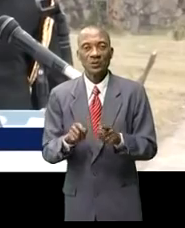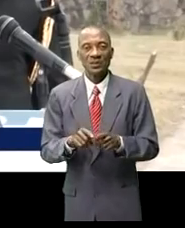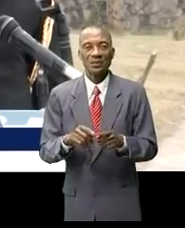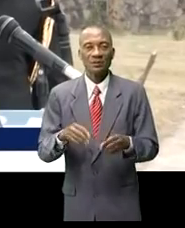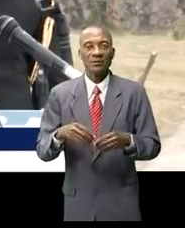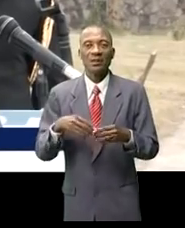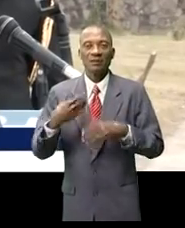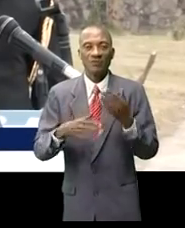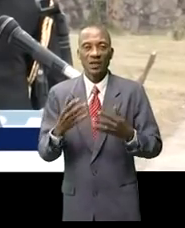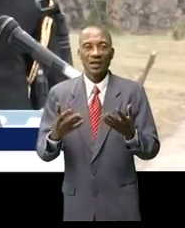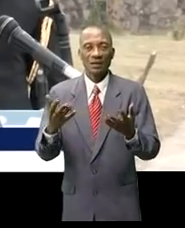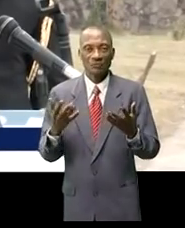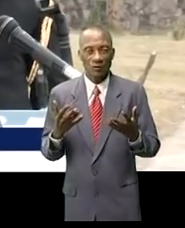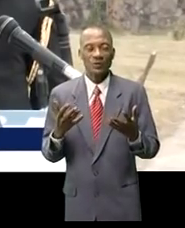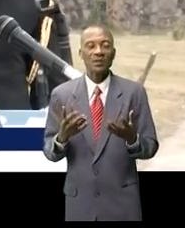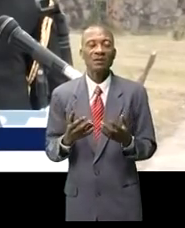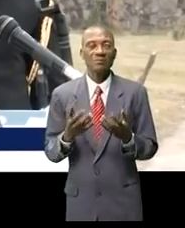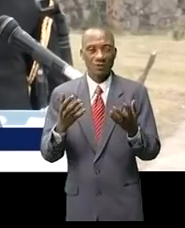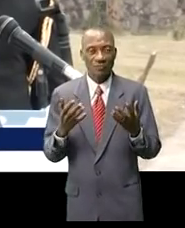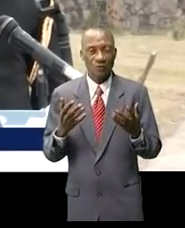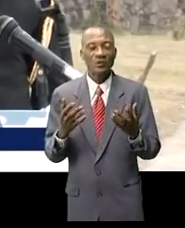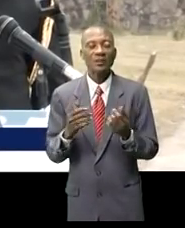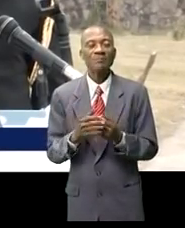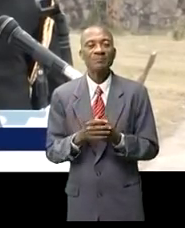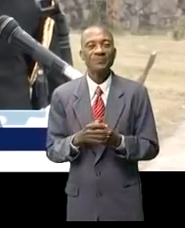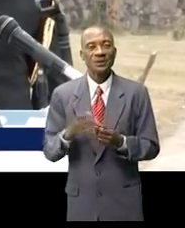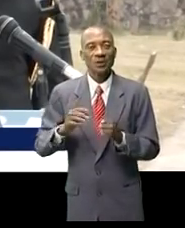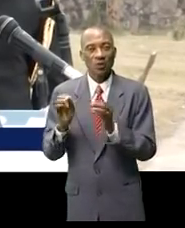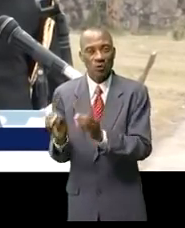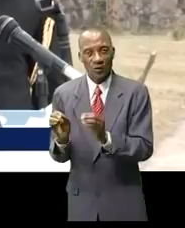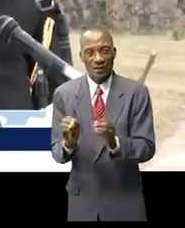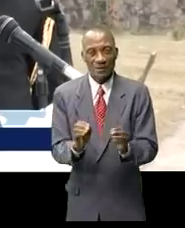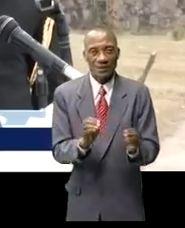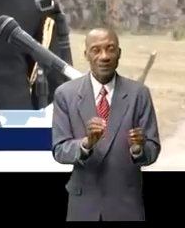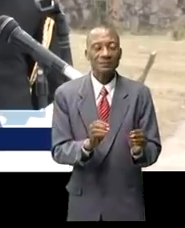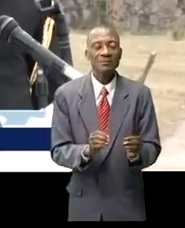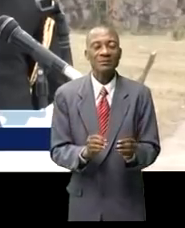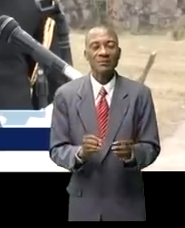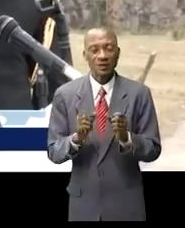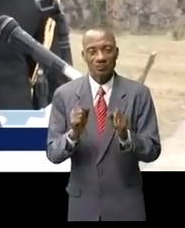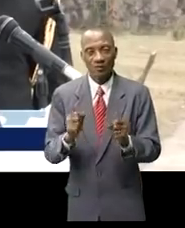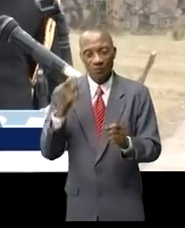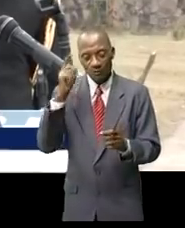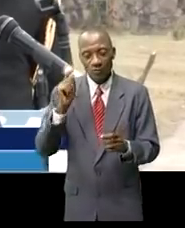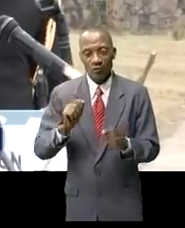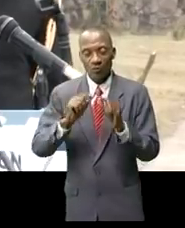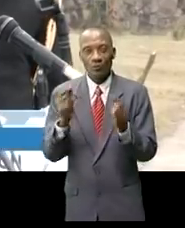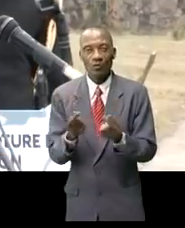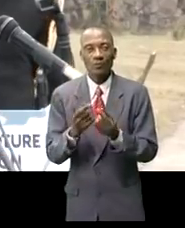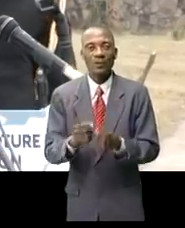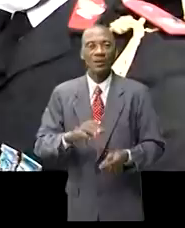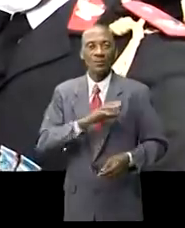est plus de structurer et organiser l'outil de défense de la République démocratique du Congo